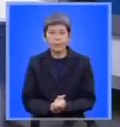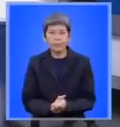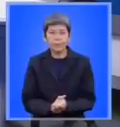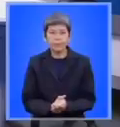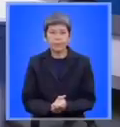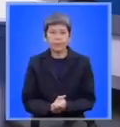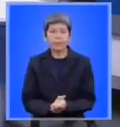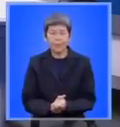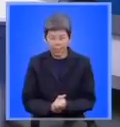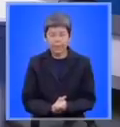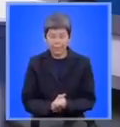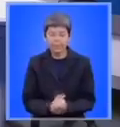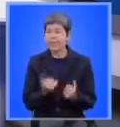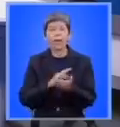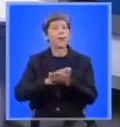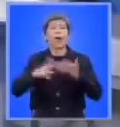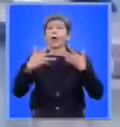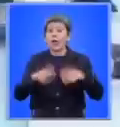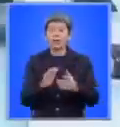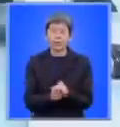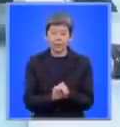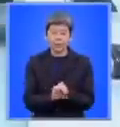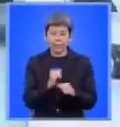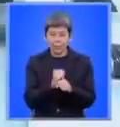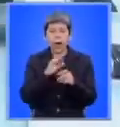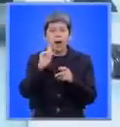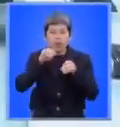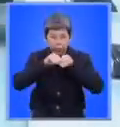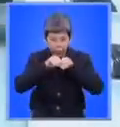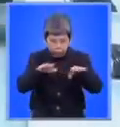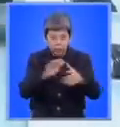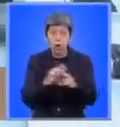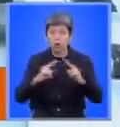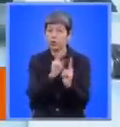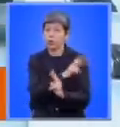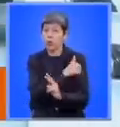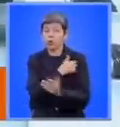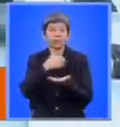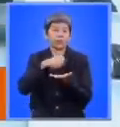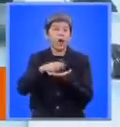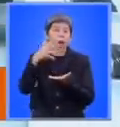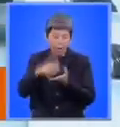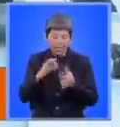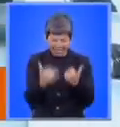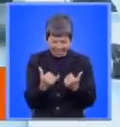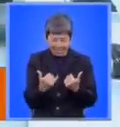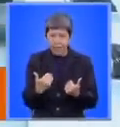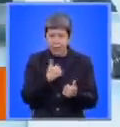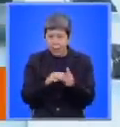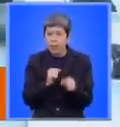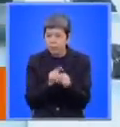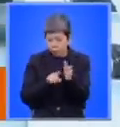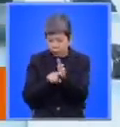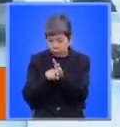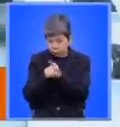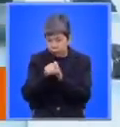ค่ะทั้งสองท่านค่ะก็เสร็จสิ้นไปที่เรียบร้อยนะคะสำหรับการแถลงข่าวประจำวันที่กระทรวงสาธารณสุขถึงสถานการณ์ไวรัสโคโรนาสาย